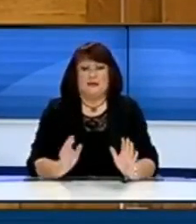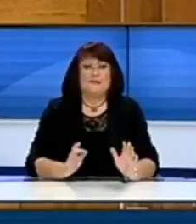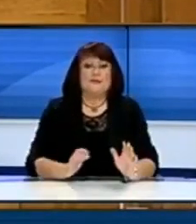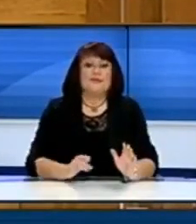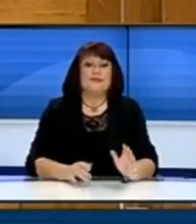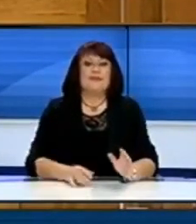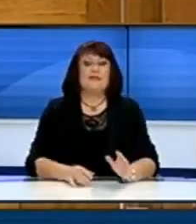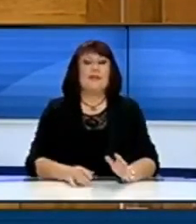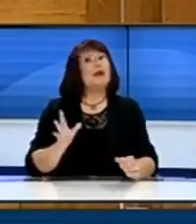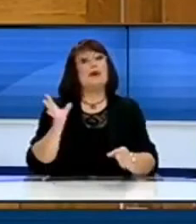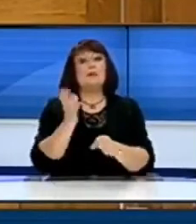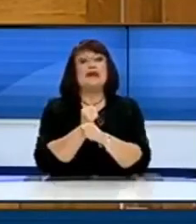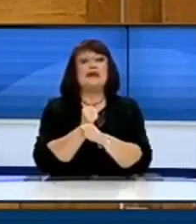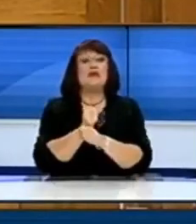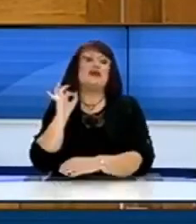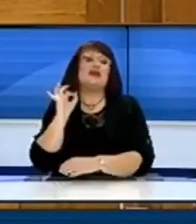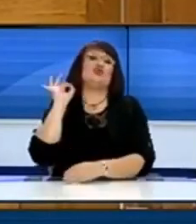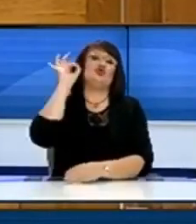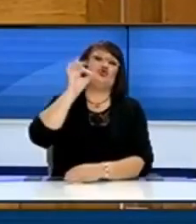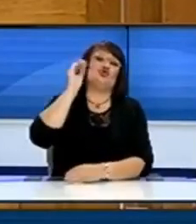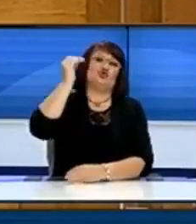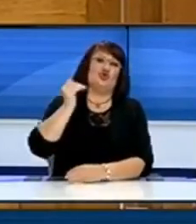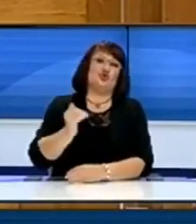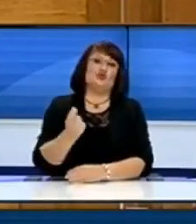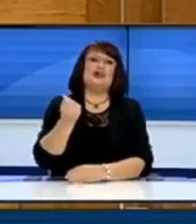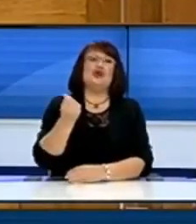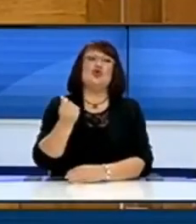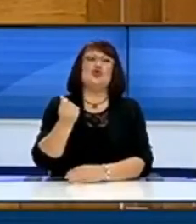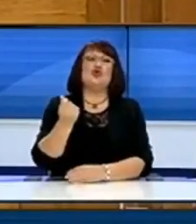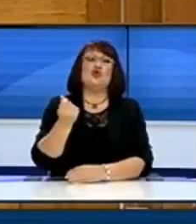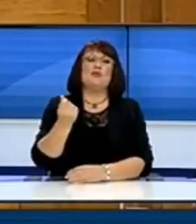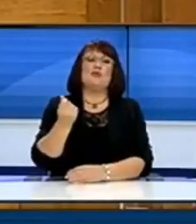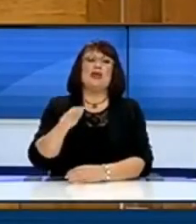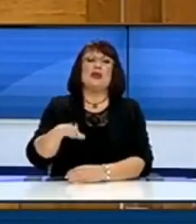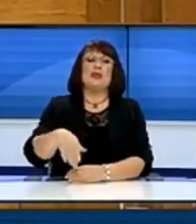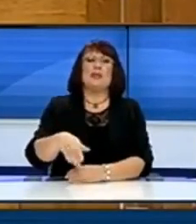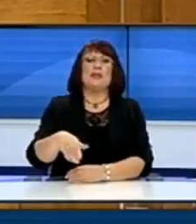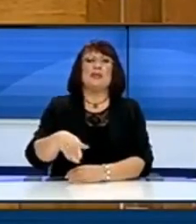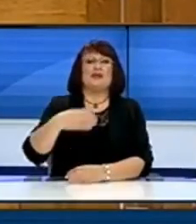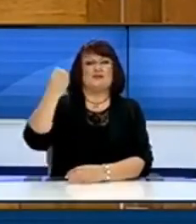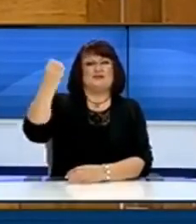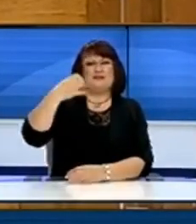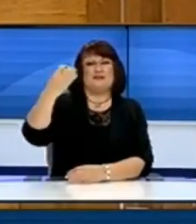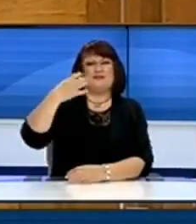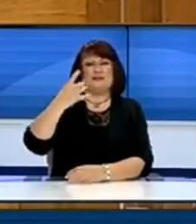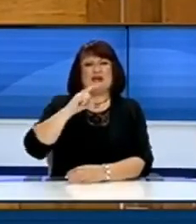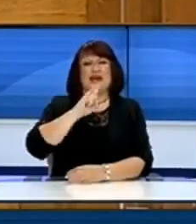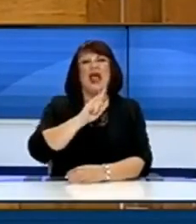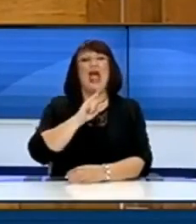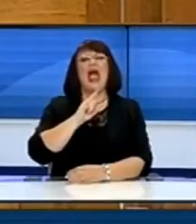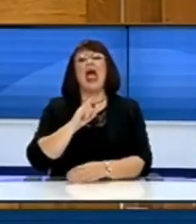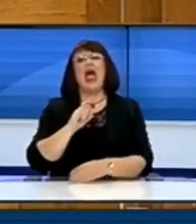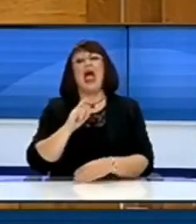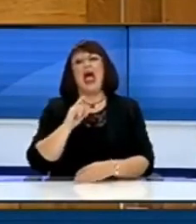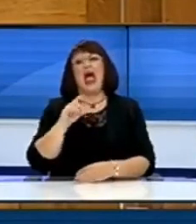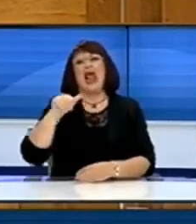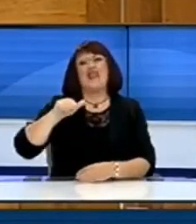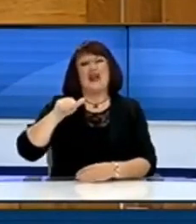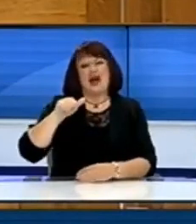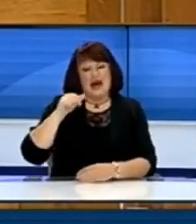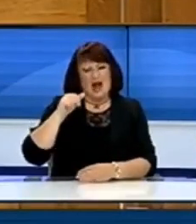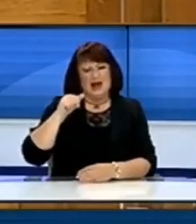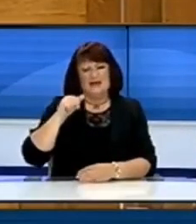αδύνατον να πετύχουμε τους στόχους για μια οικονομία χαμηλών και τελικά μηδενικών εκπομπών άνθρακα χωρίς